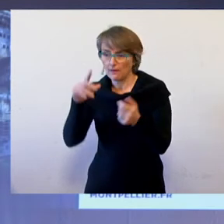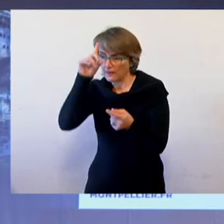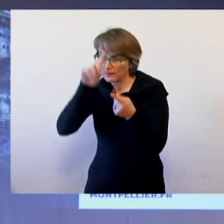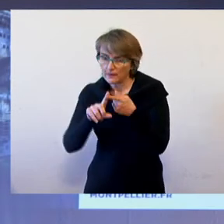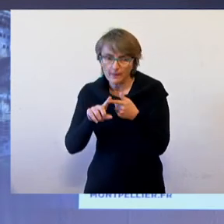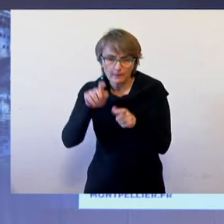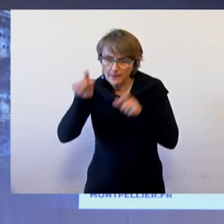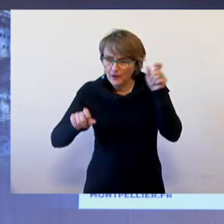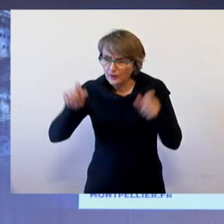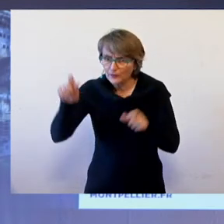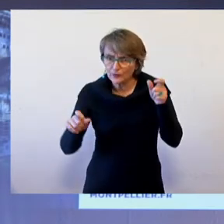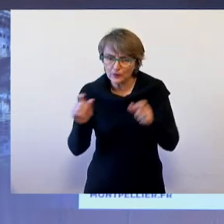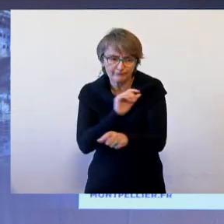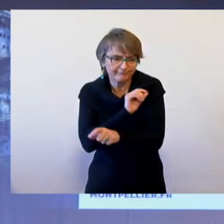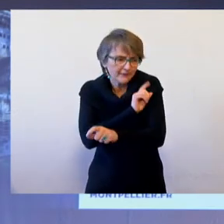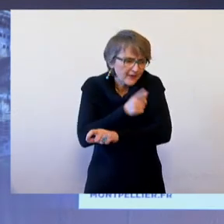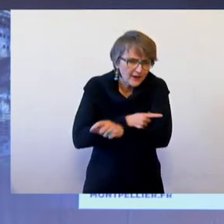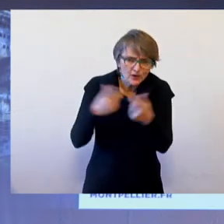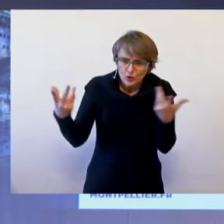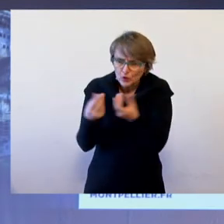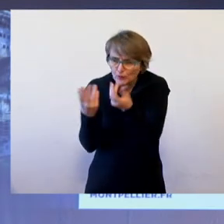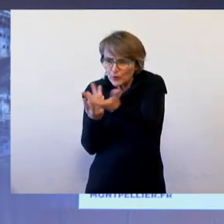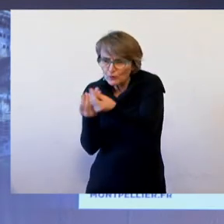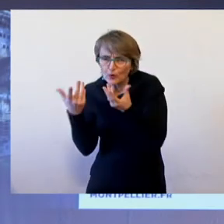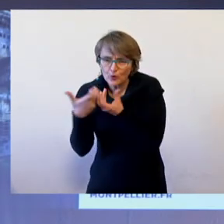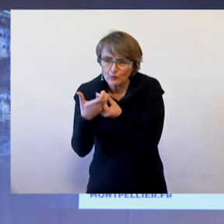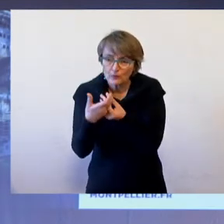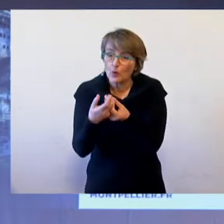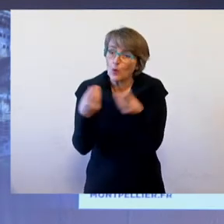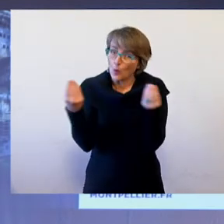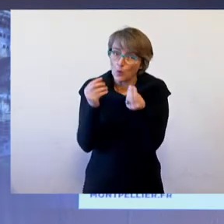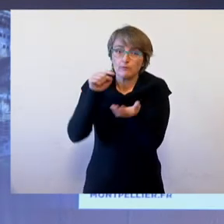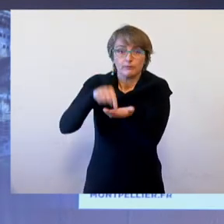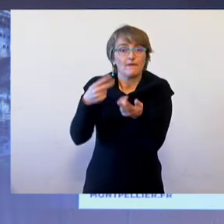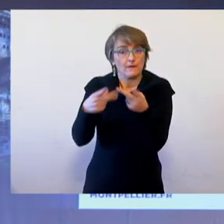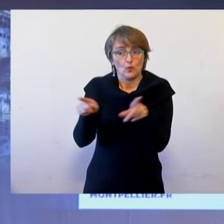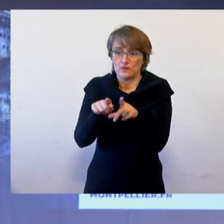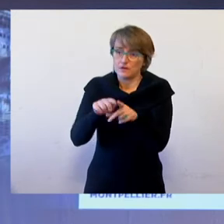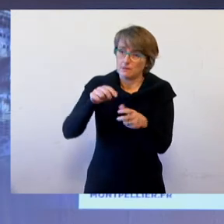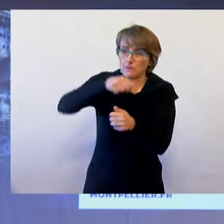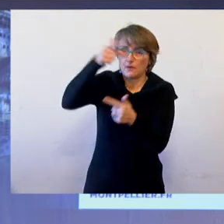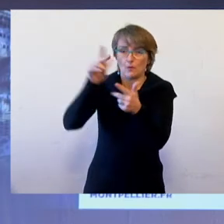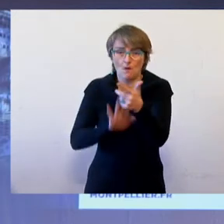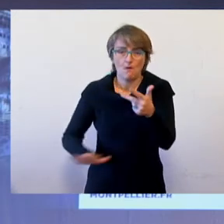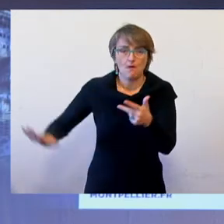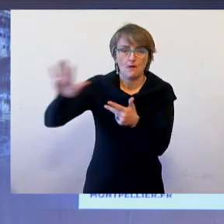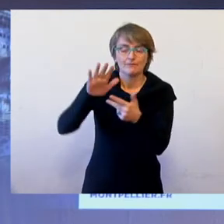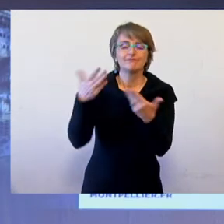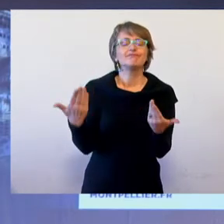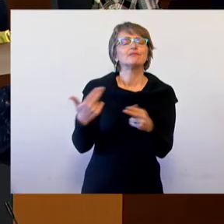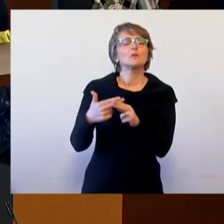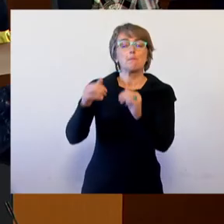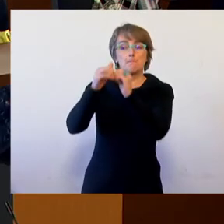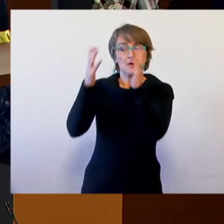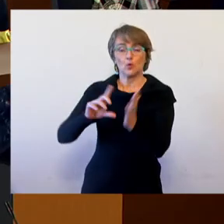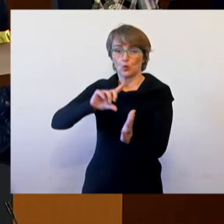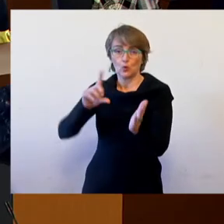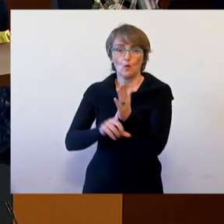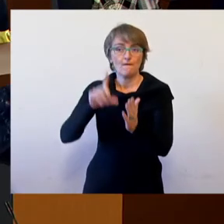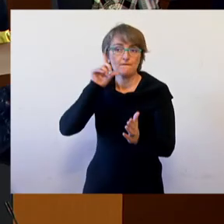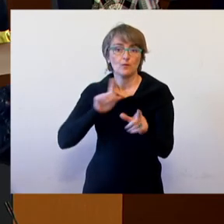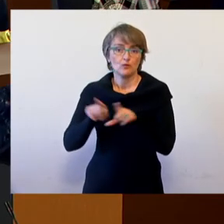synergies sur le territoire de la ville et de la métropole. Cette maison du droit des femmes et de